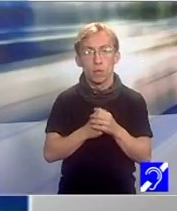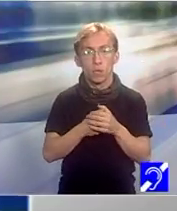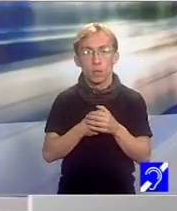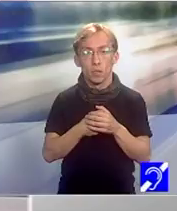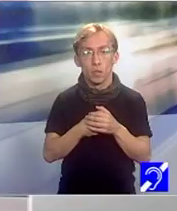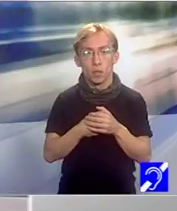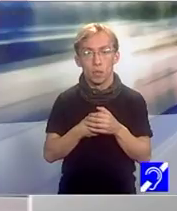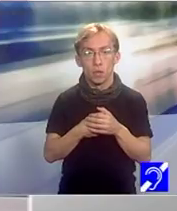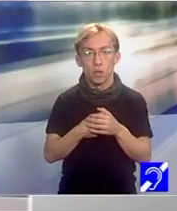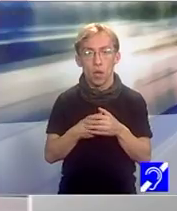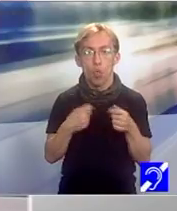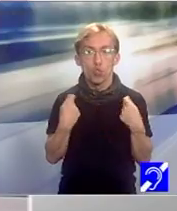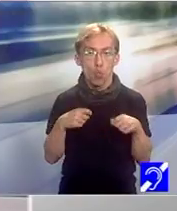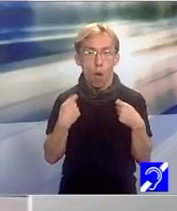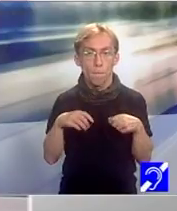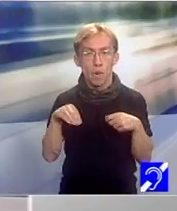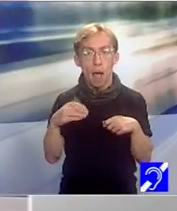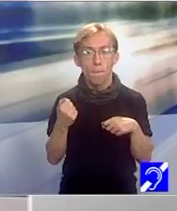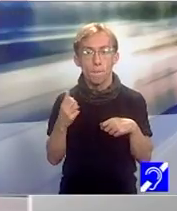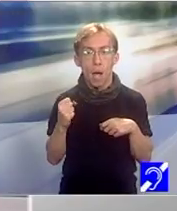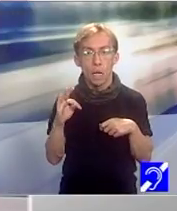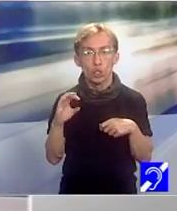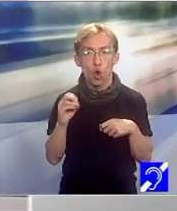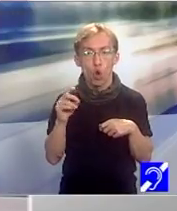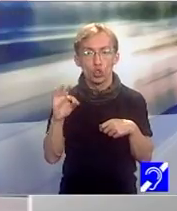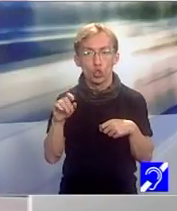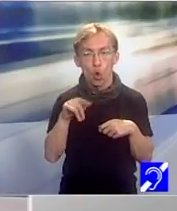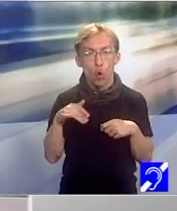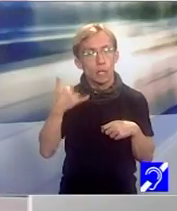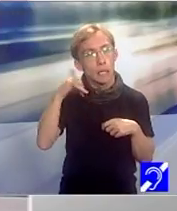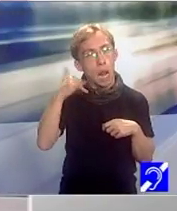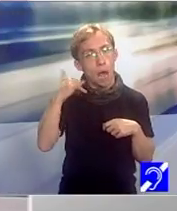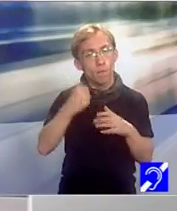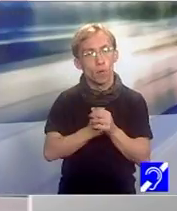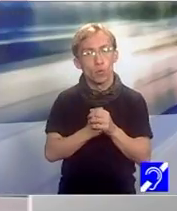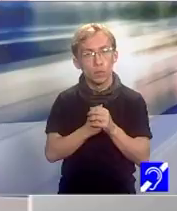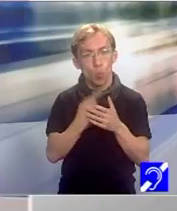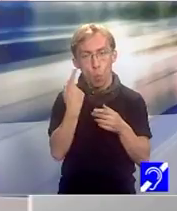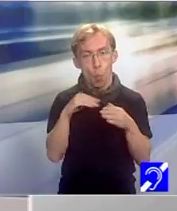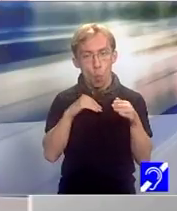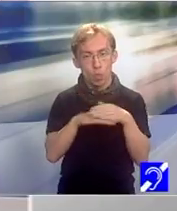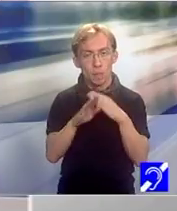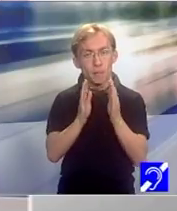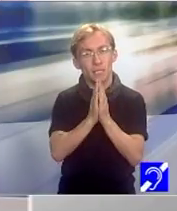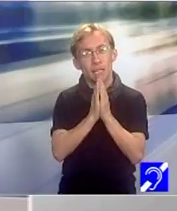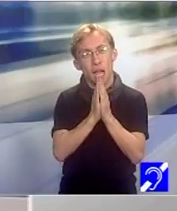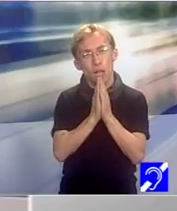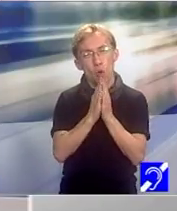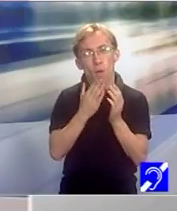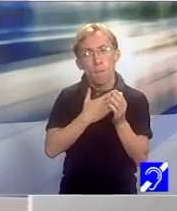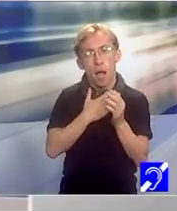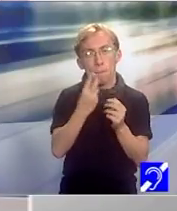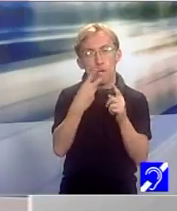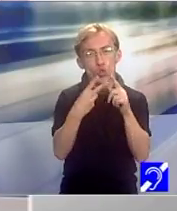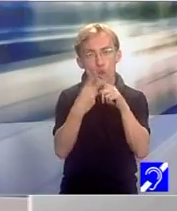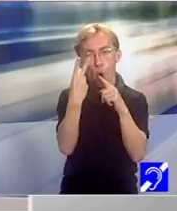Doamna mastocitoză. Telefonul meu se închide la 12 noaptea. Ultimul mesaj primit aseară: te implor, mai am două cancere, îmi